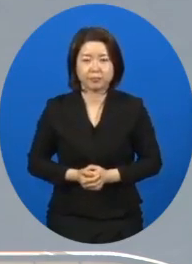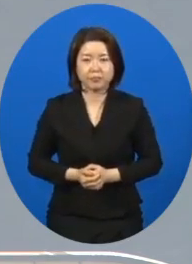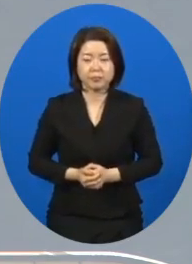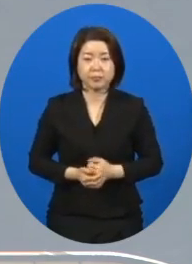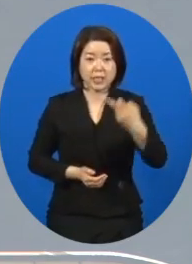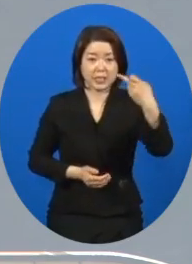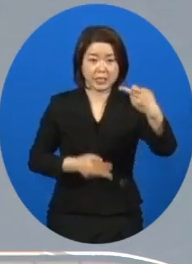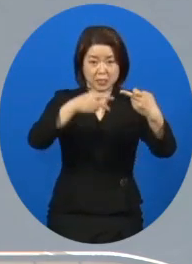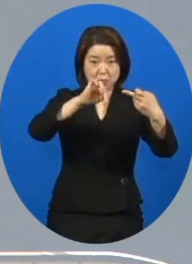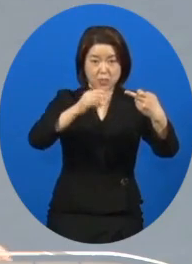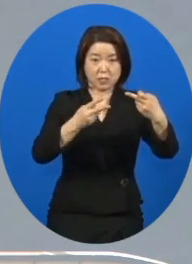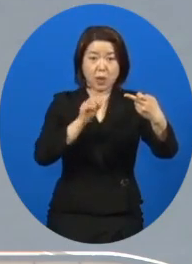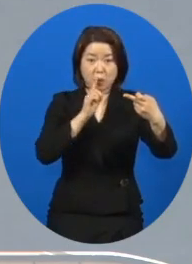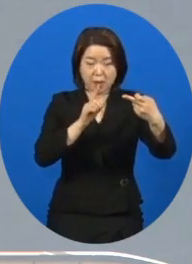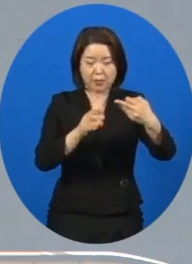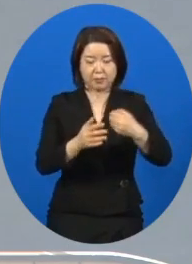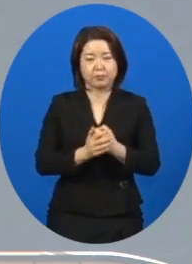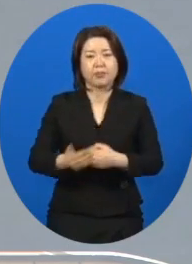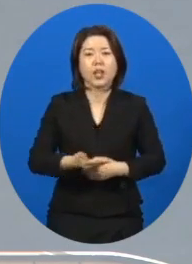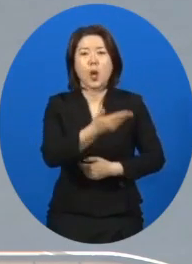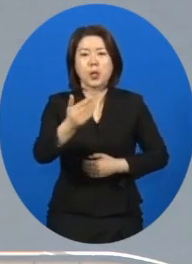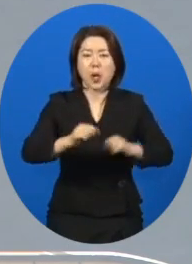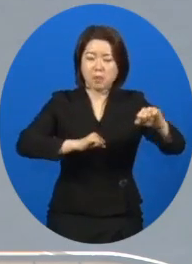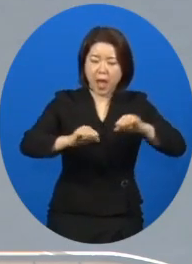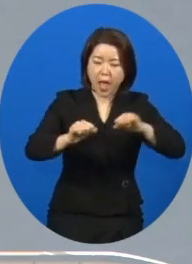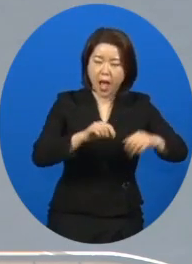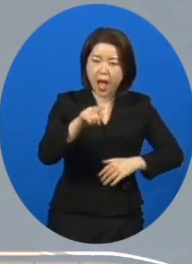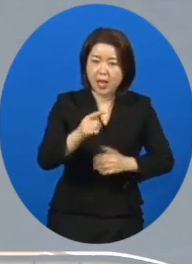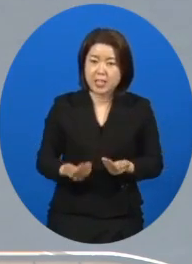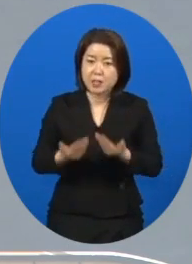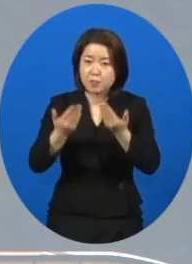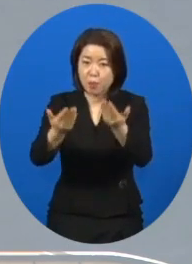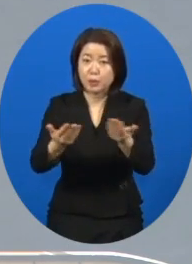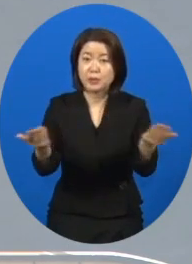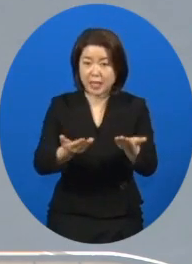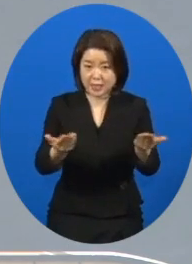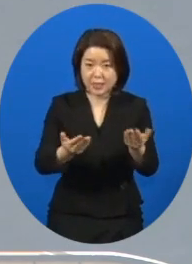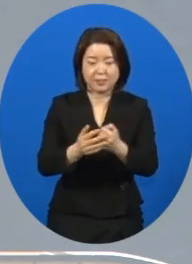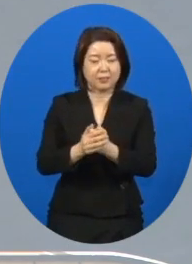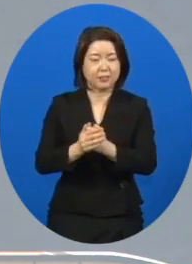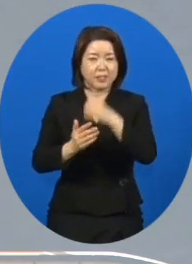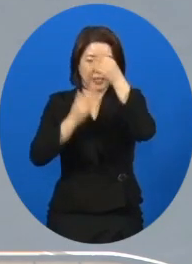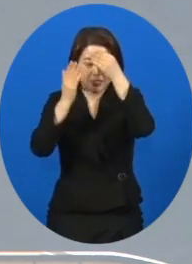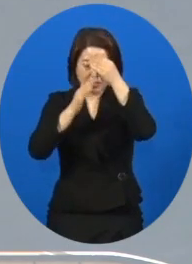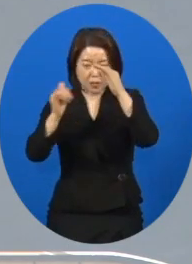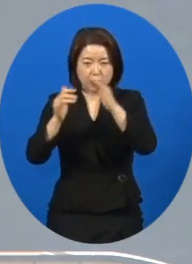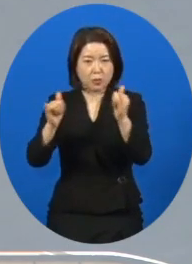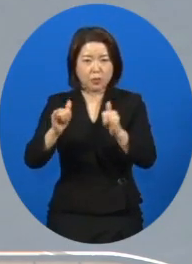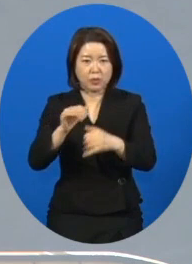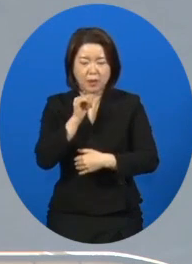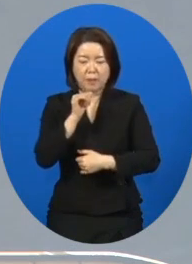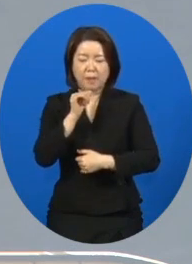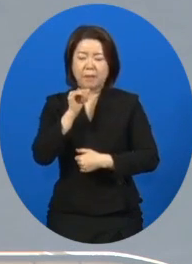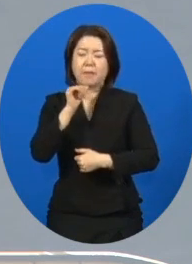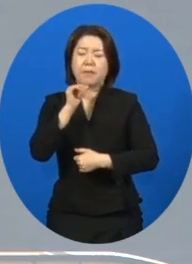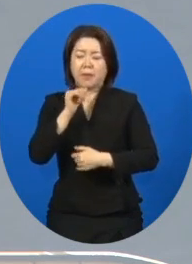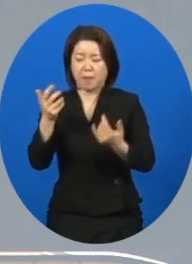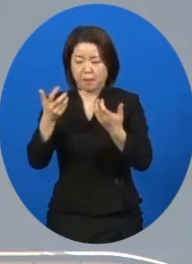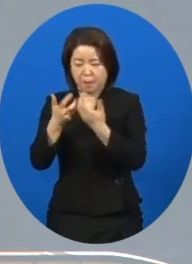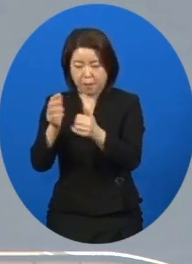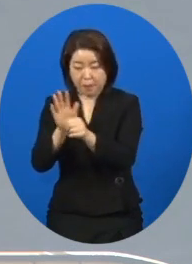12절 말씀을 보십시다. 여러분이 수행하는 이 봉사의 일은 성도들의 궁핍함을 채워줄 뿐만